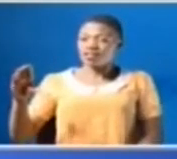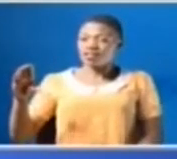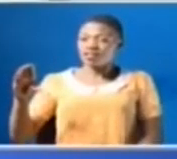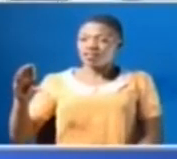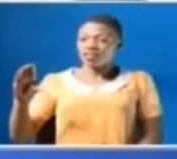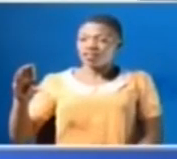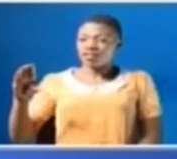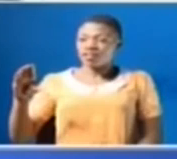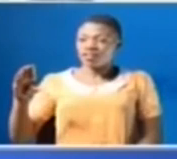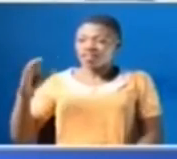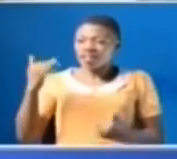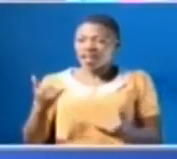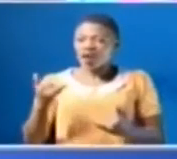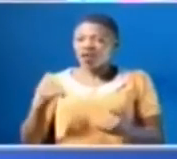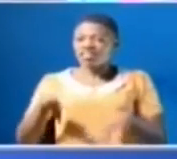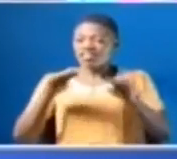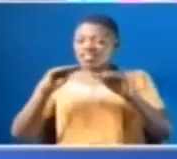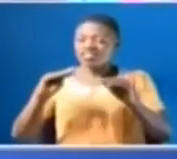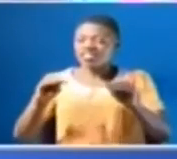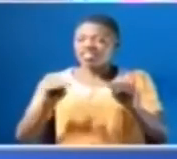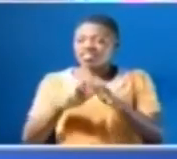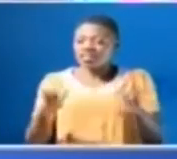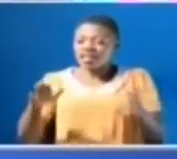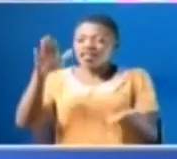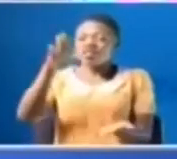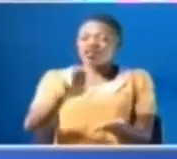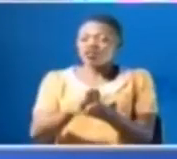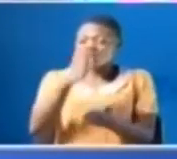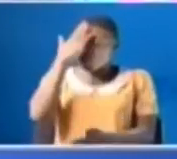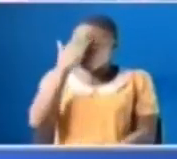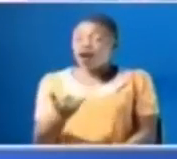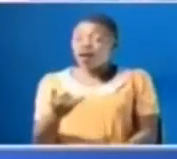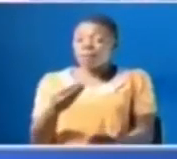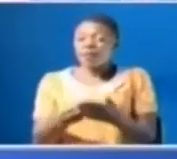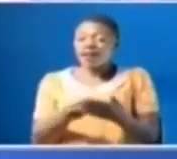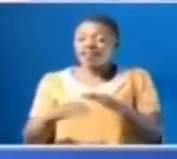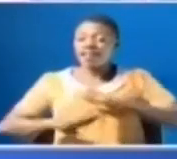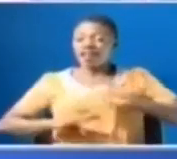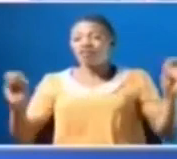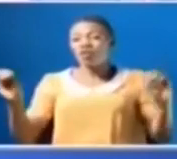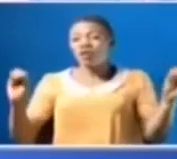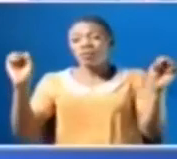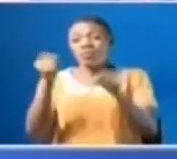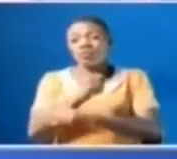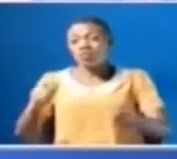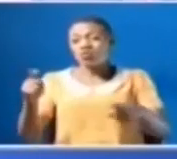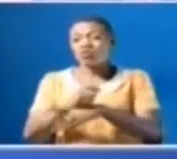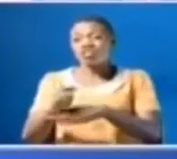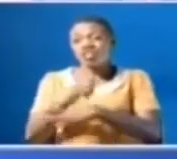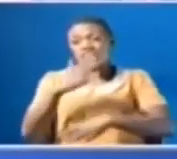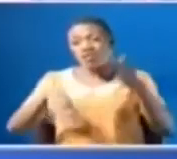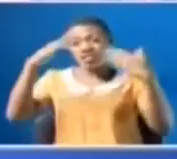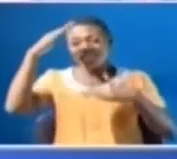teaching vote inapunguzwa kwa sababu pesa hazitoshi, wewe utafunza wanafunzi namna gani? Sasa ni serikali